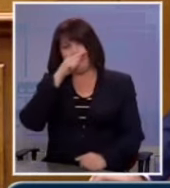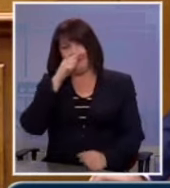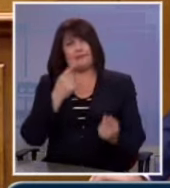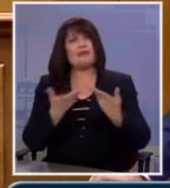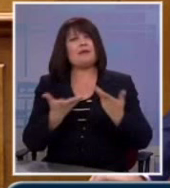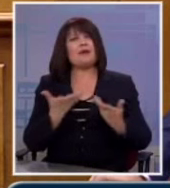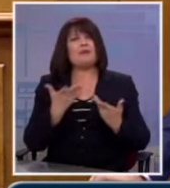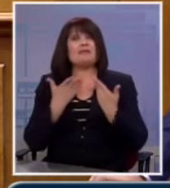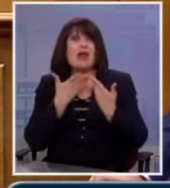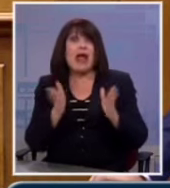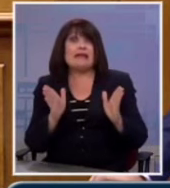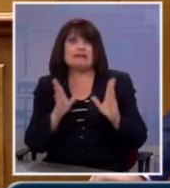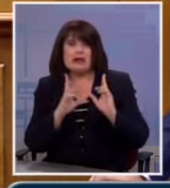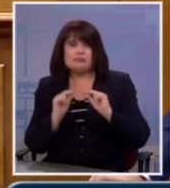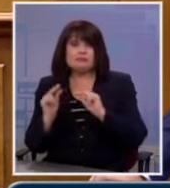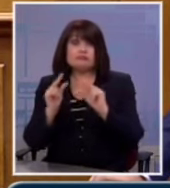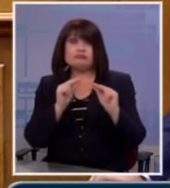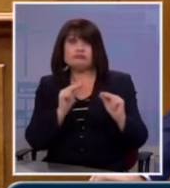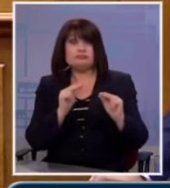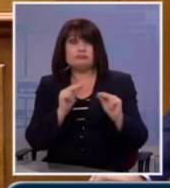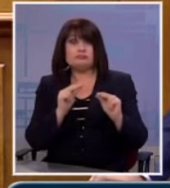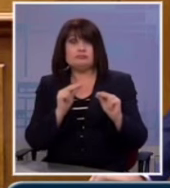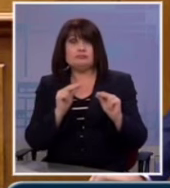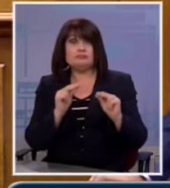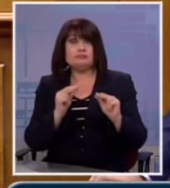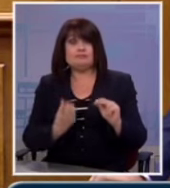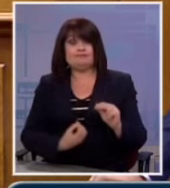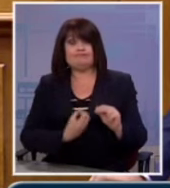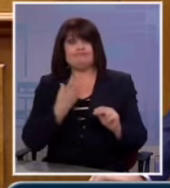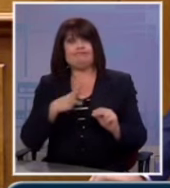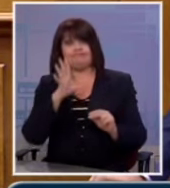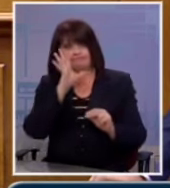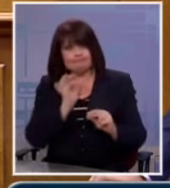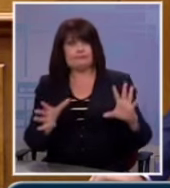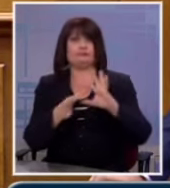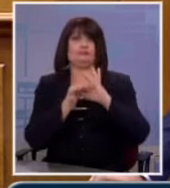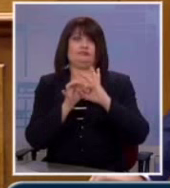Διαπραγματευτήκαμε με ανοιχτά χαρτιά και με διάθεση ειλικρινού συνεργασίας.